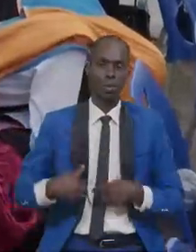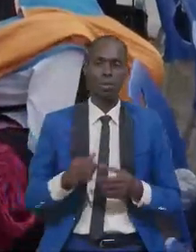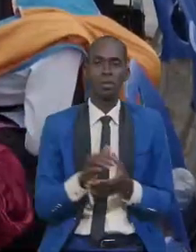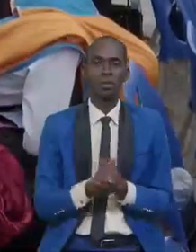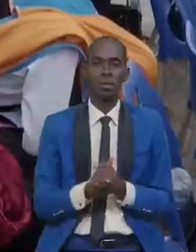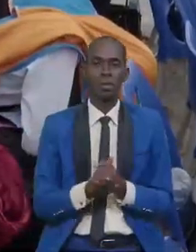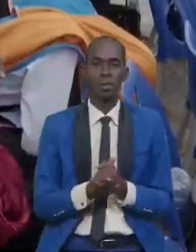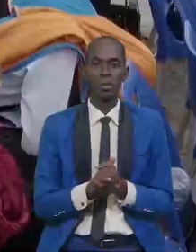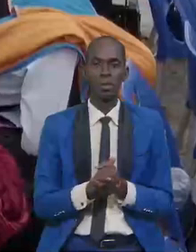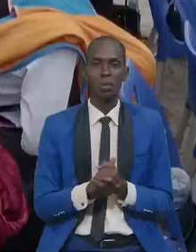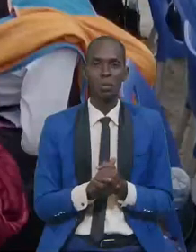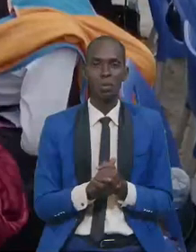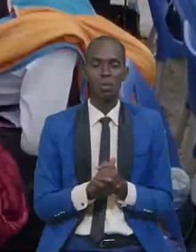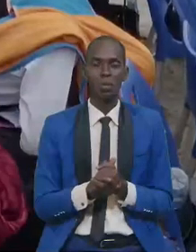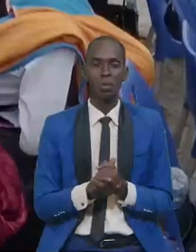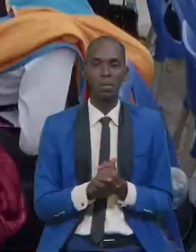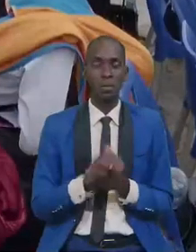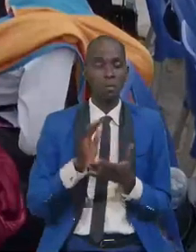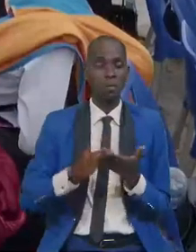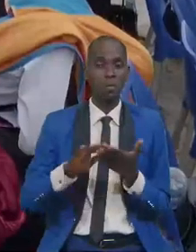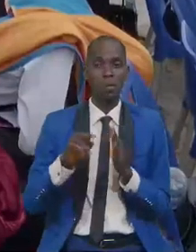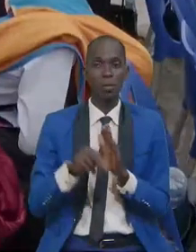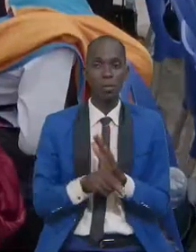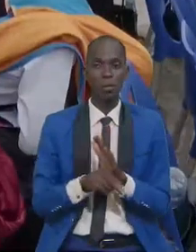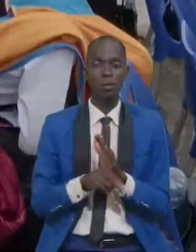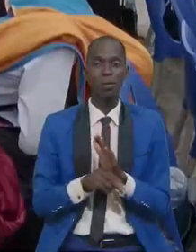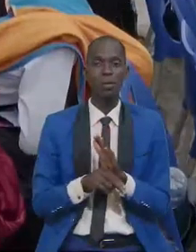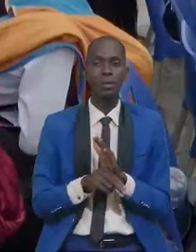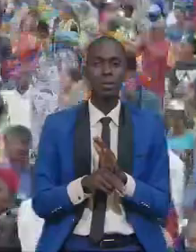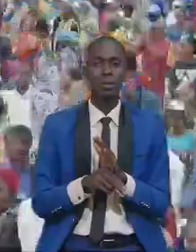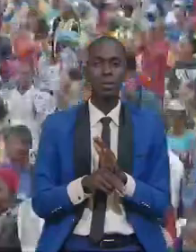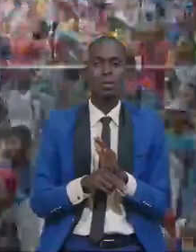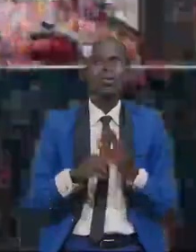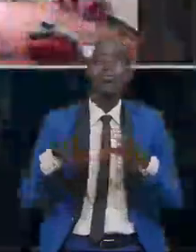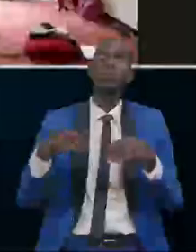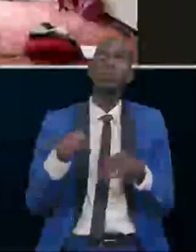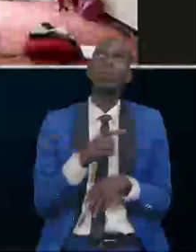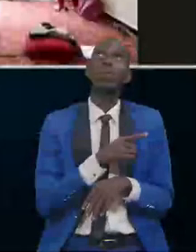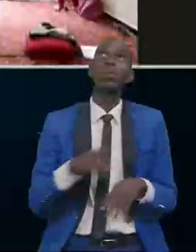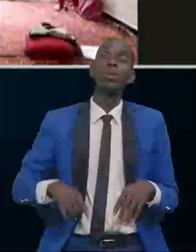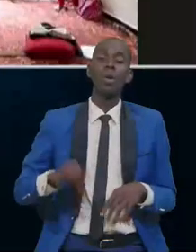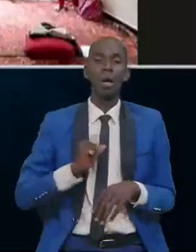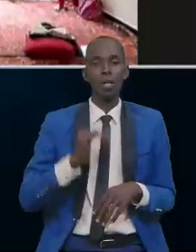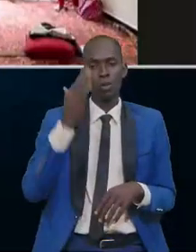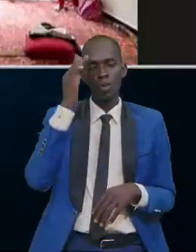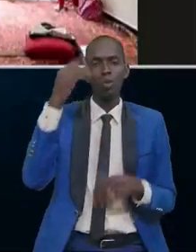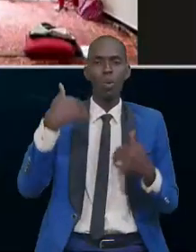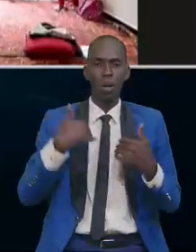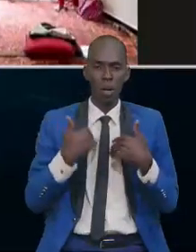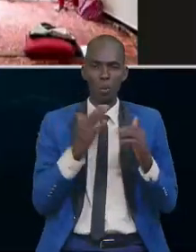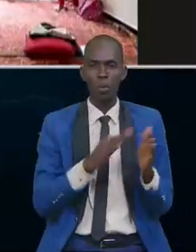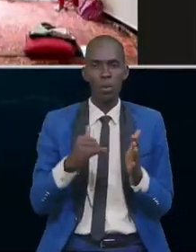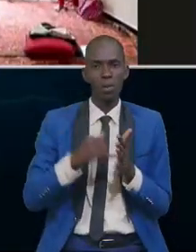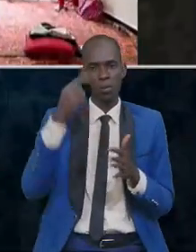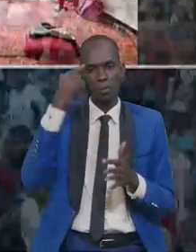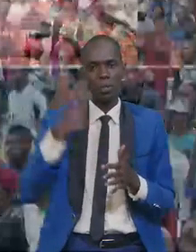Le pardon, Seigneur, donne-le-moi, car je